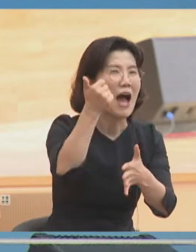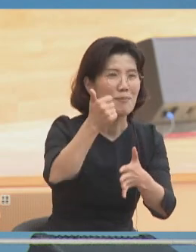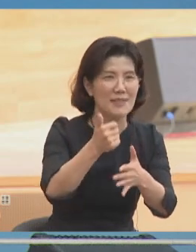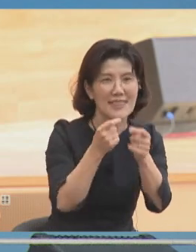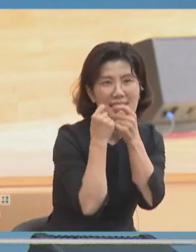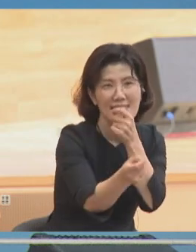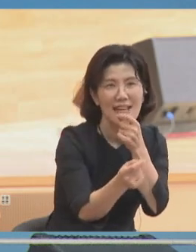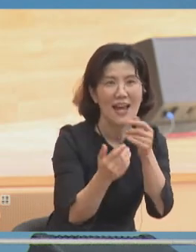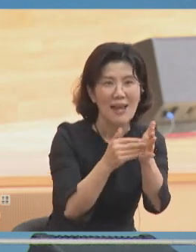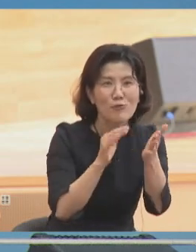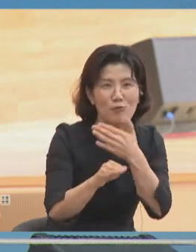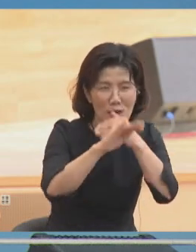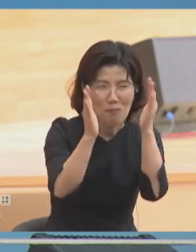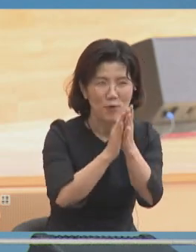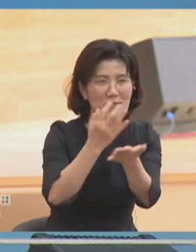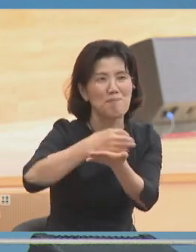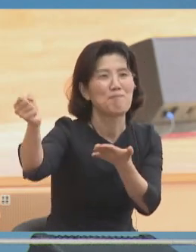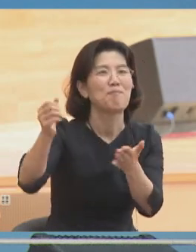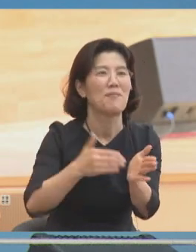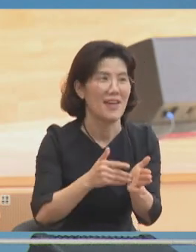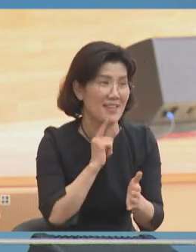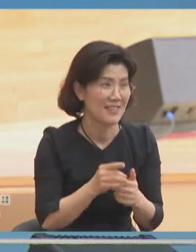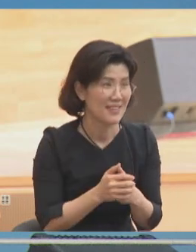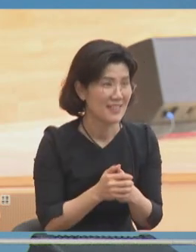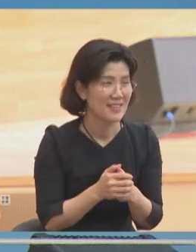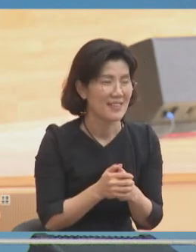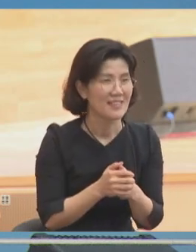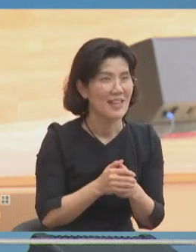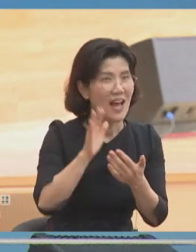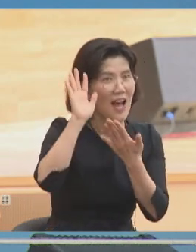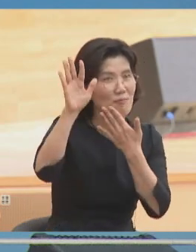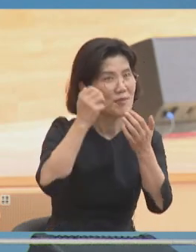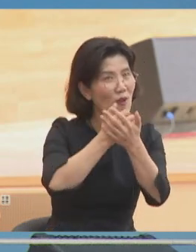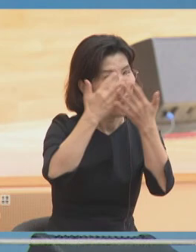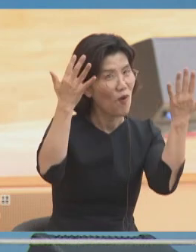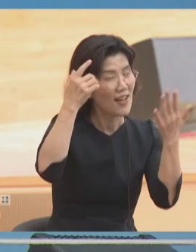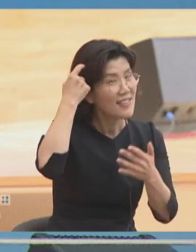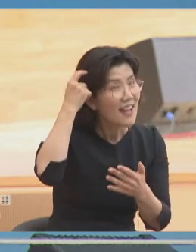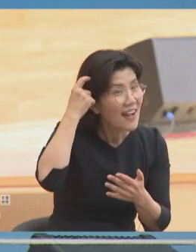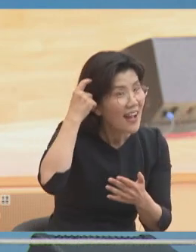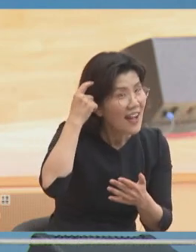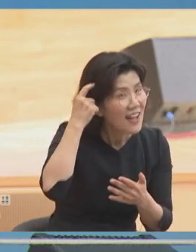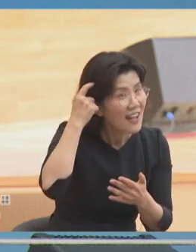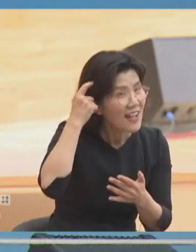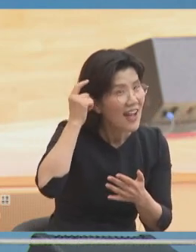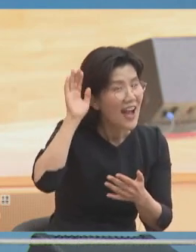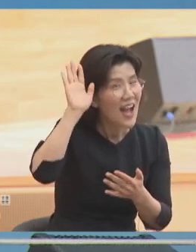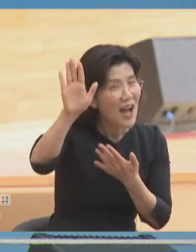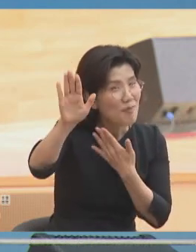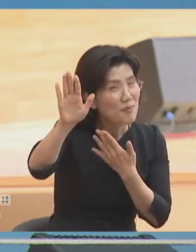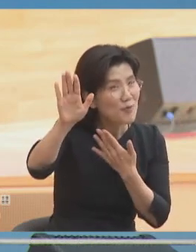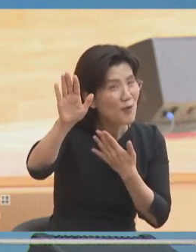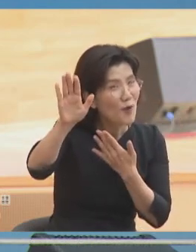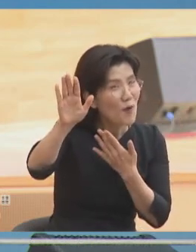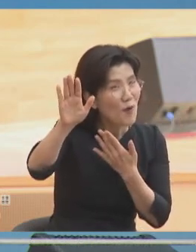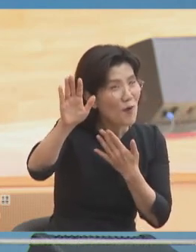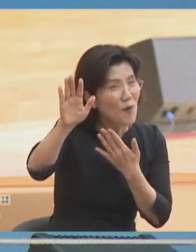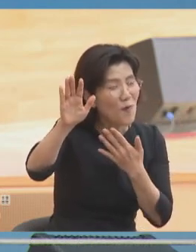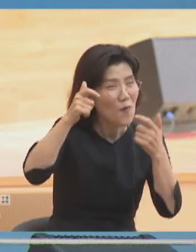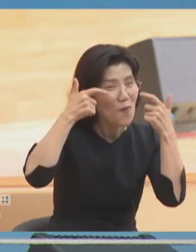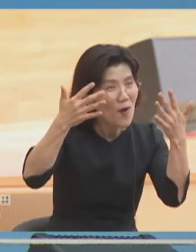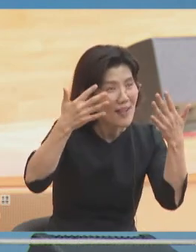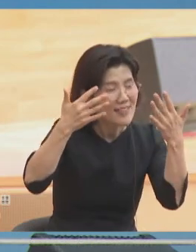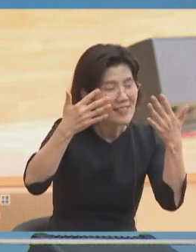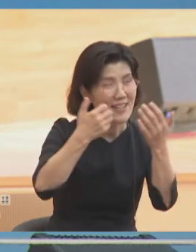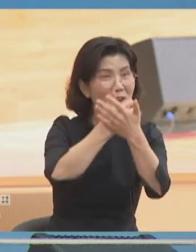쳐가면서 모든 것을 다 취했습니다 이제 장미빛 미래만 남았을까요 확실한 삶이 보장되